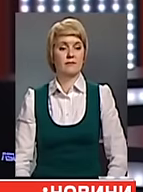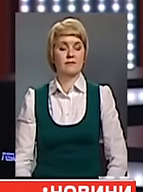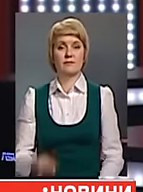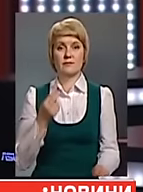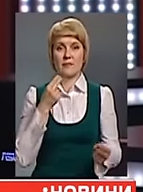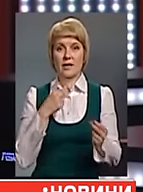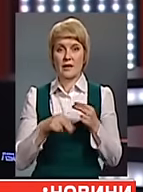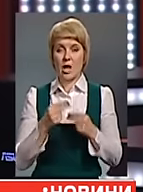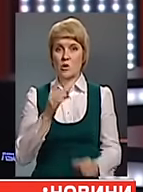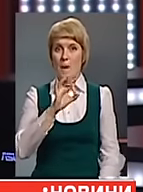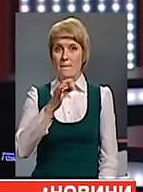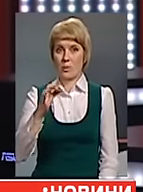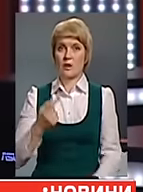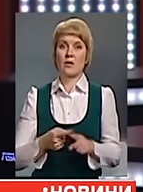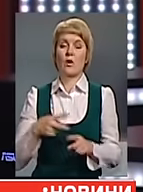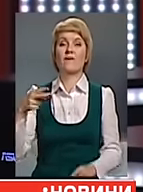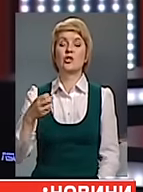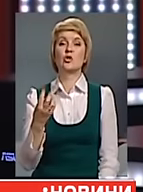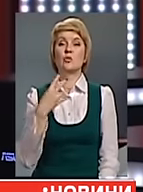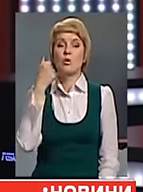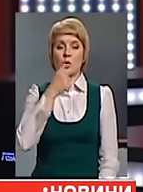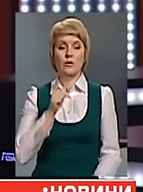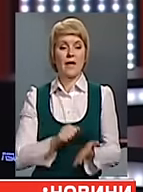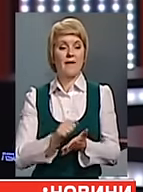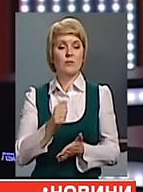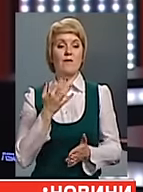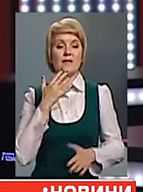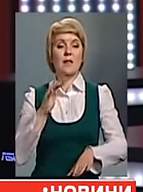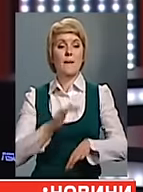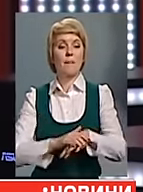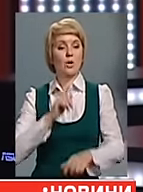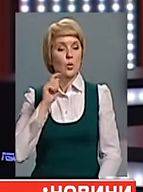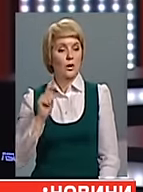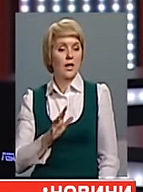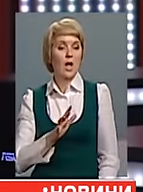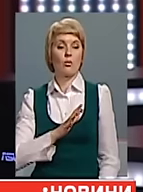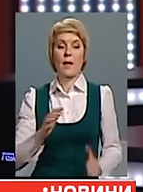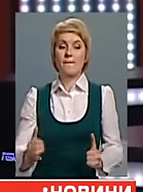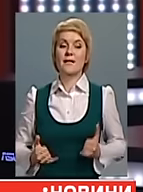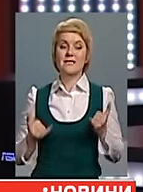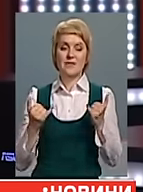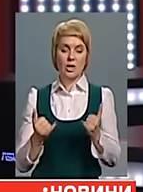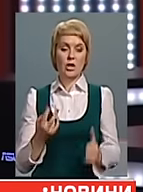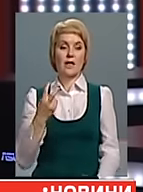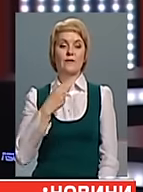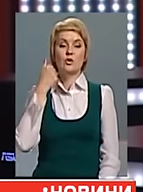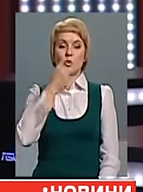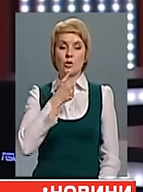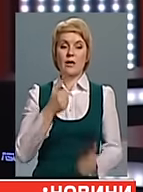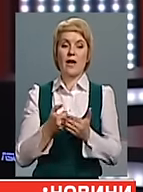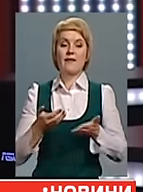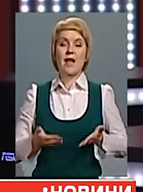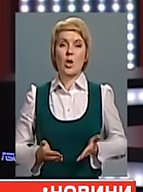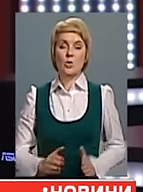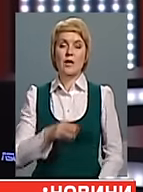Краще з монет, які в 2014 році випустив Національний банк України, стала присвячена 200-річчю від народження